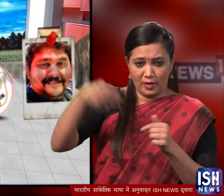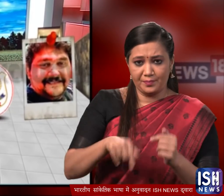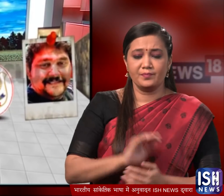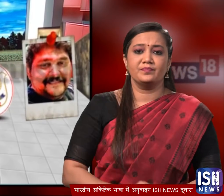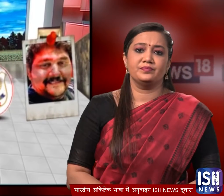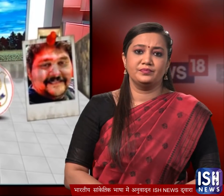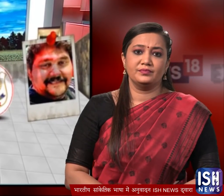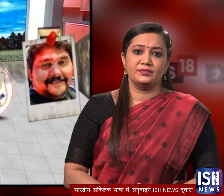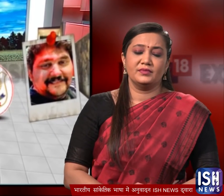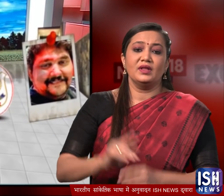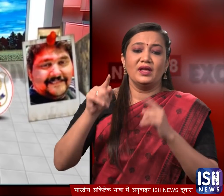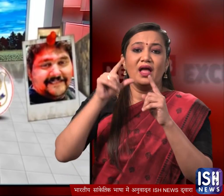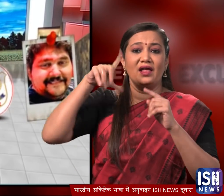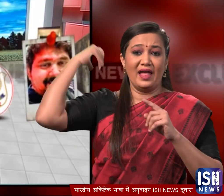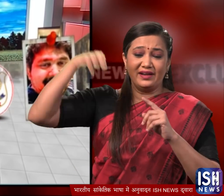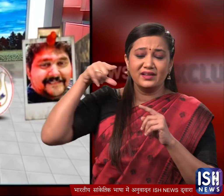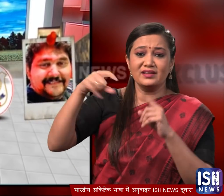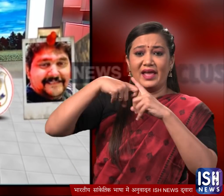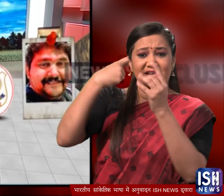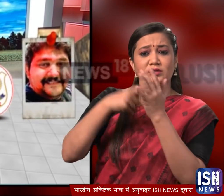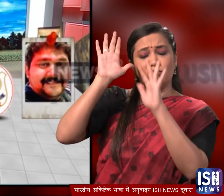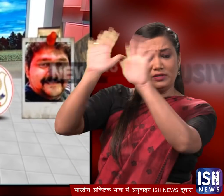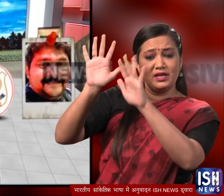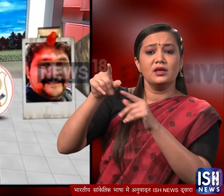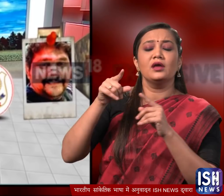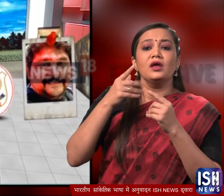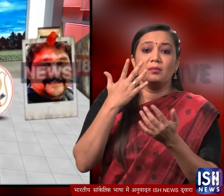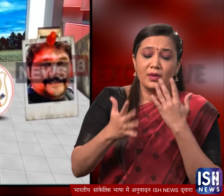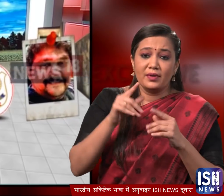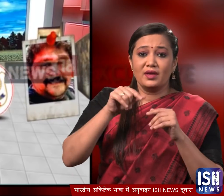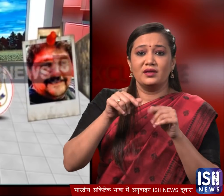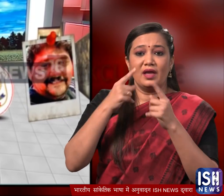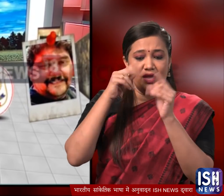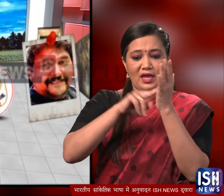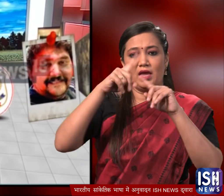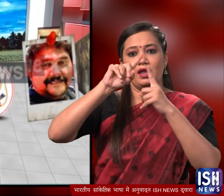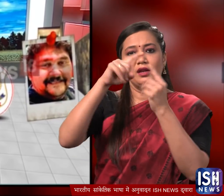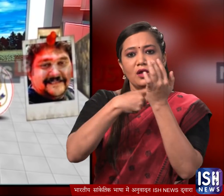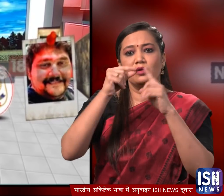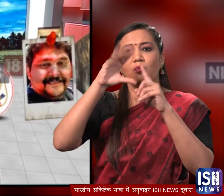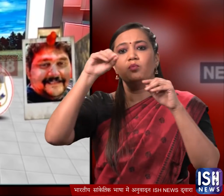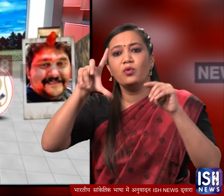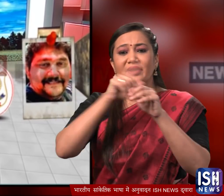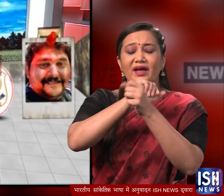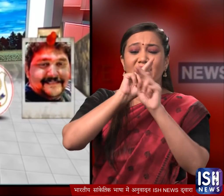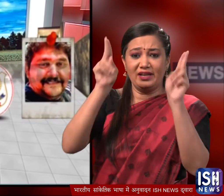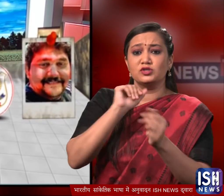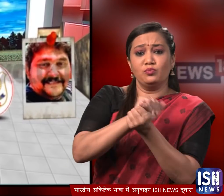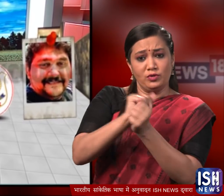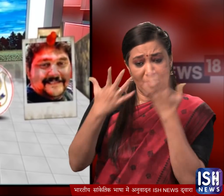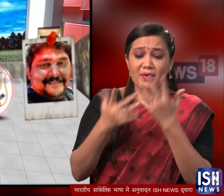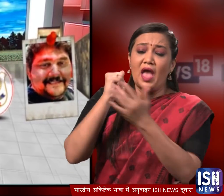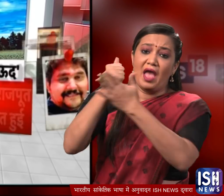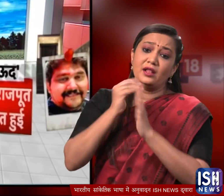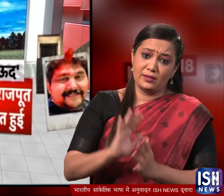भेजने की भी तैयारी है। बताया तो यह भी जा रहा है कि लंदन में बैठे कैलाश राजपूत को पकड़ने के लिए इंटरपोल की मदद ली जा सकती है।